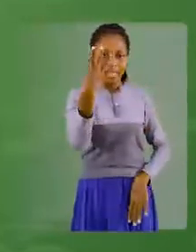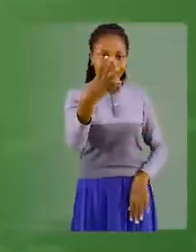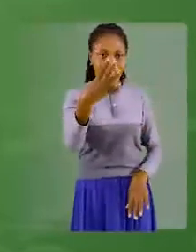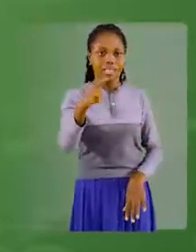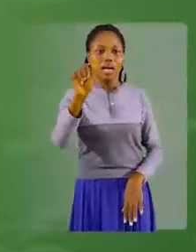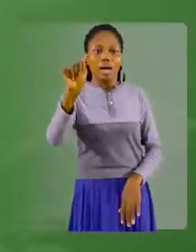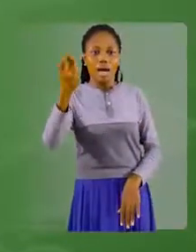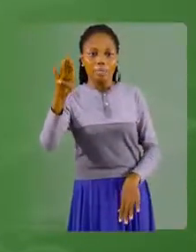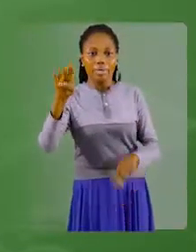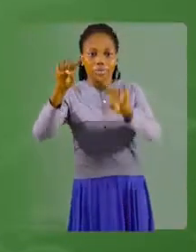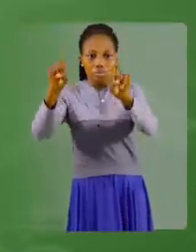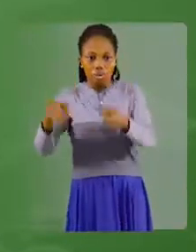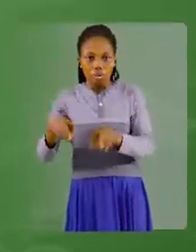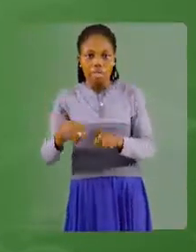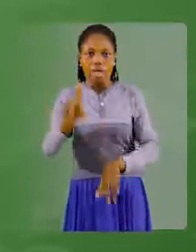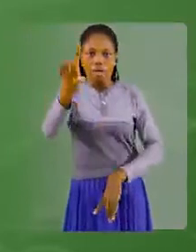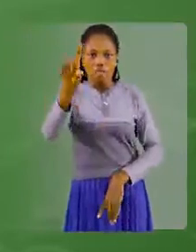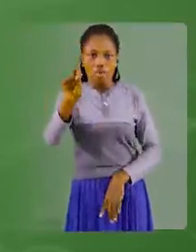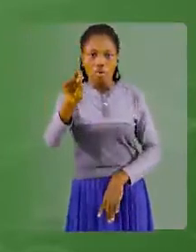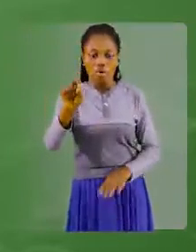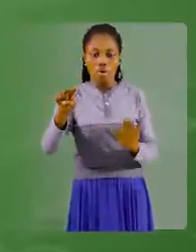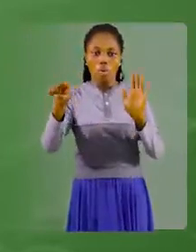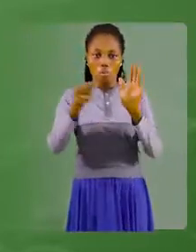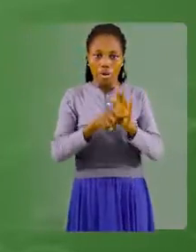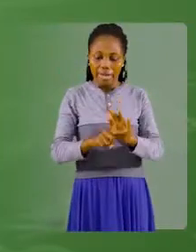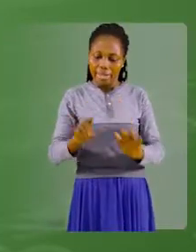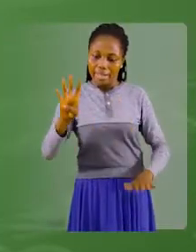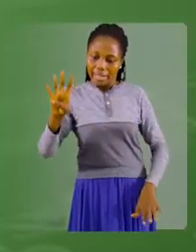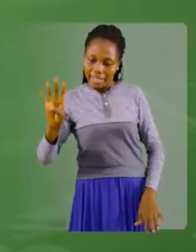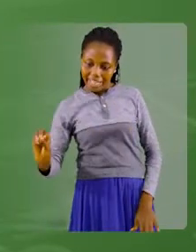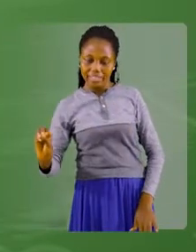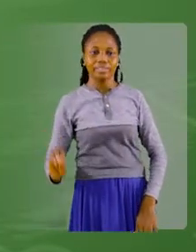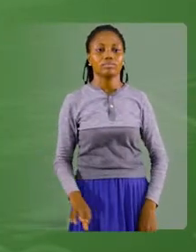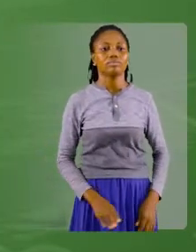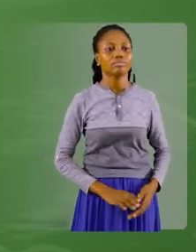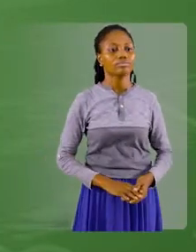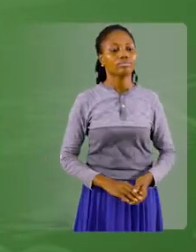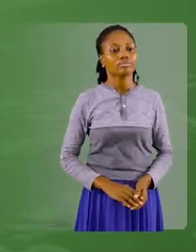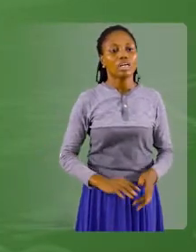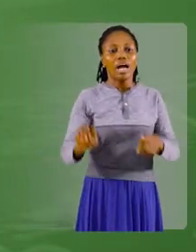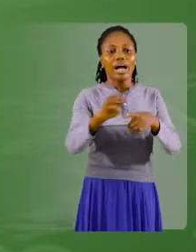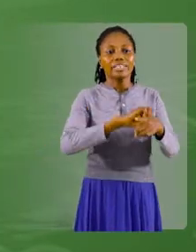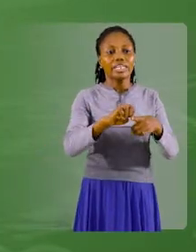AB a pour coordonnées 20, -40.